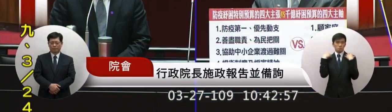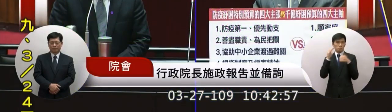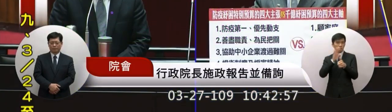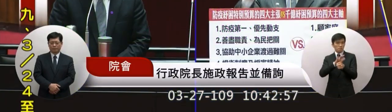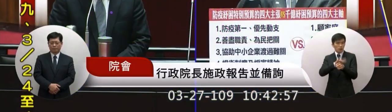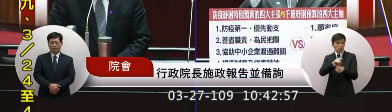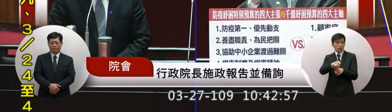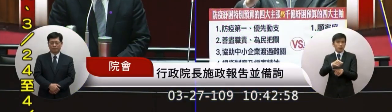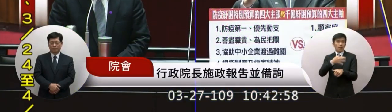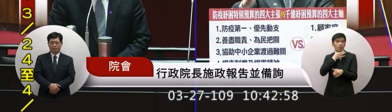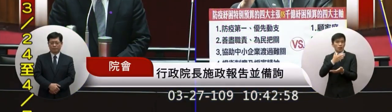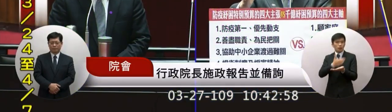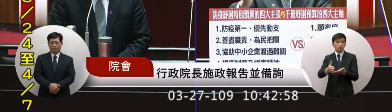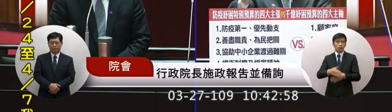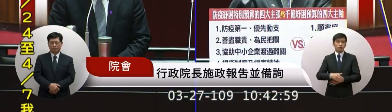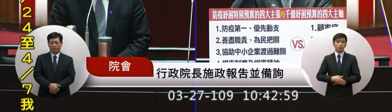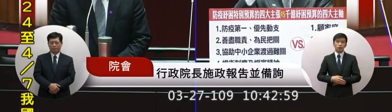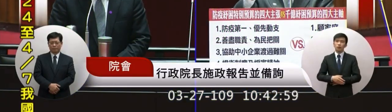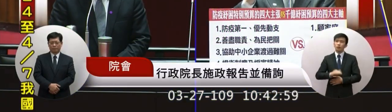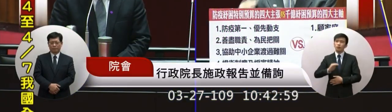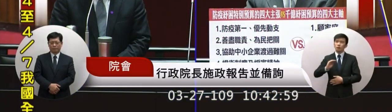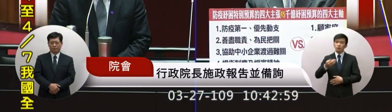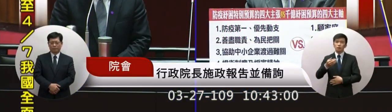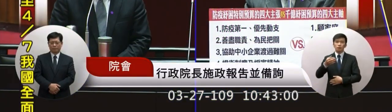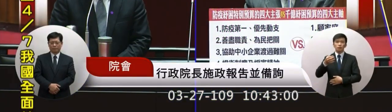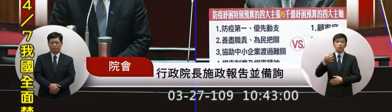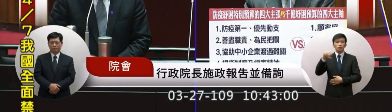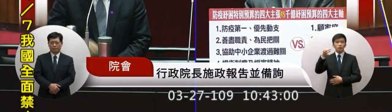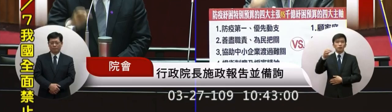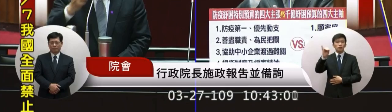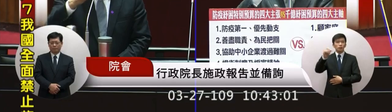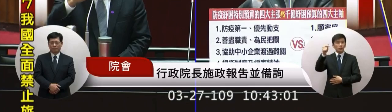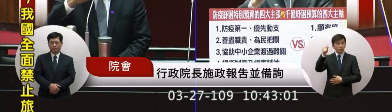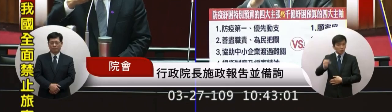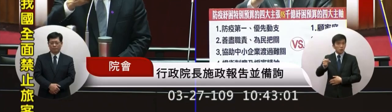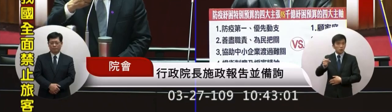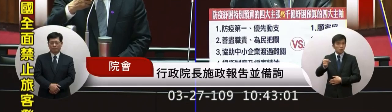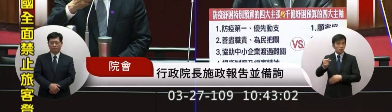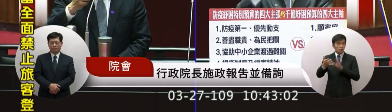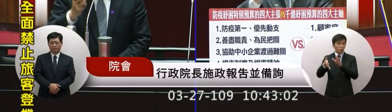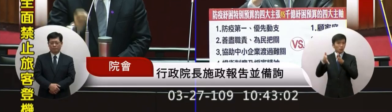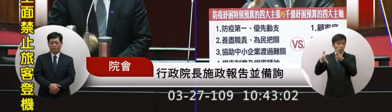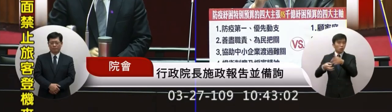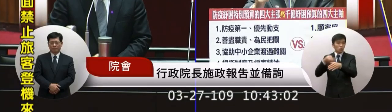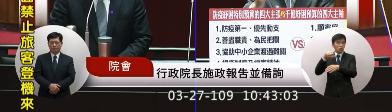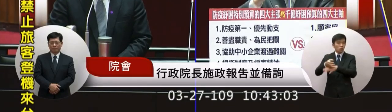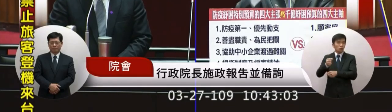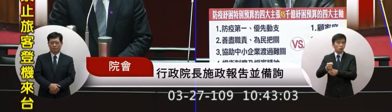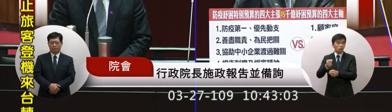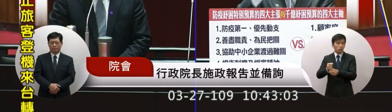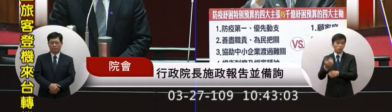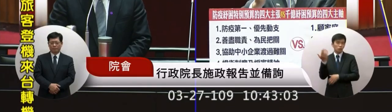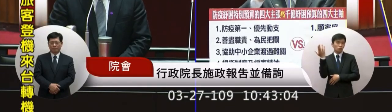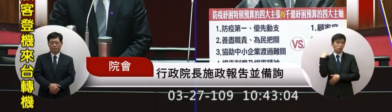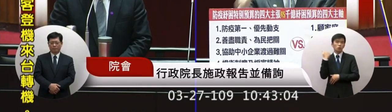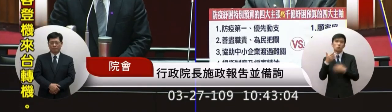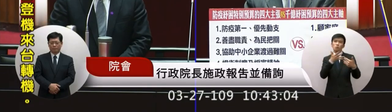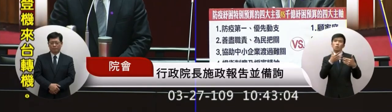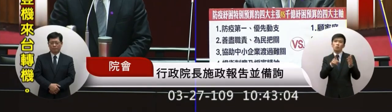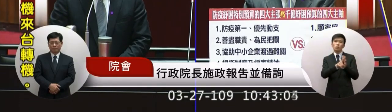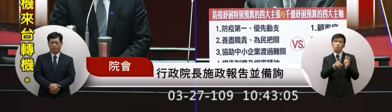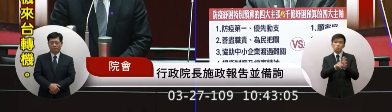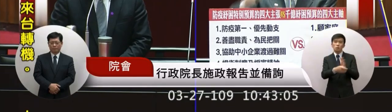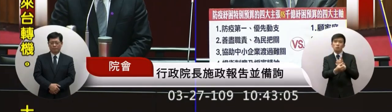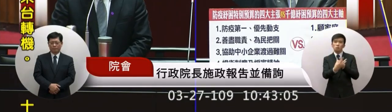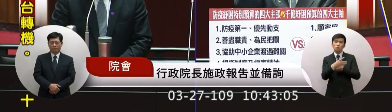关。但是你一千亿要做这工课，拄啊经济部长伫答询的当中，大本事